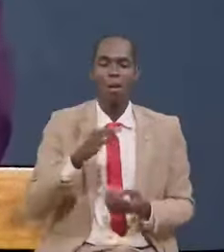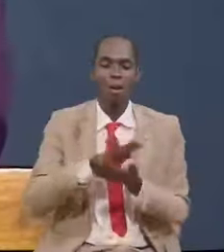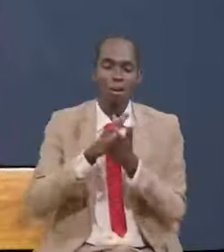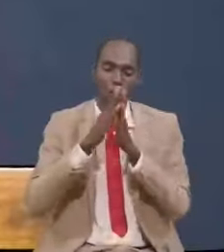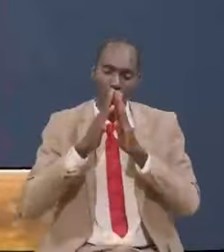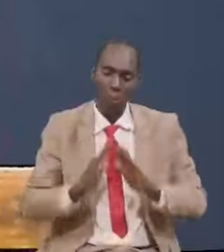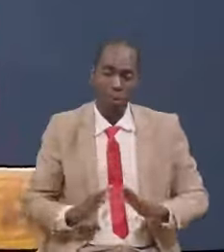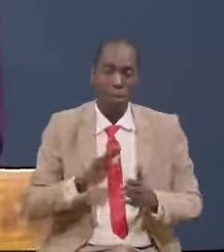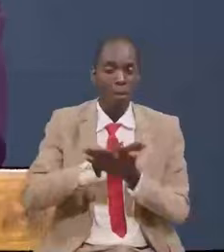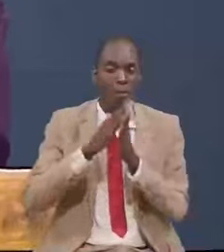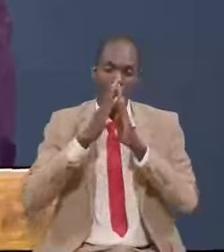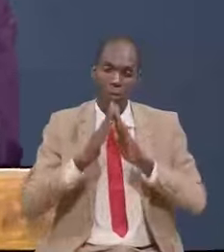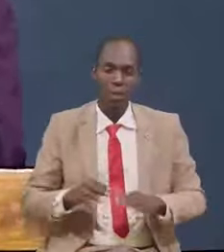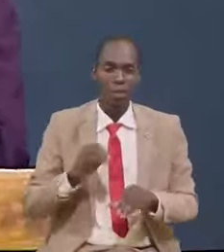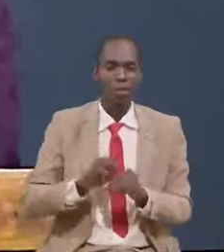La paix dans ton âme.